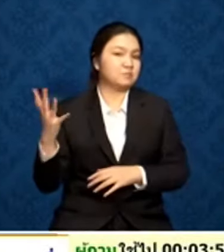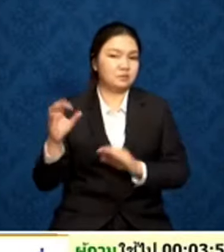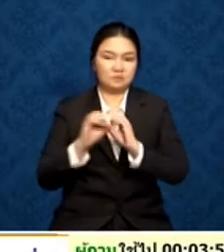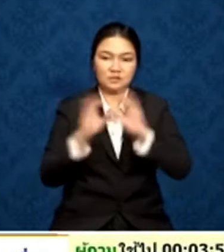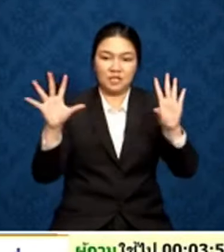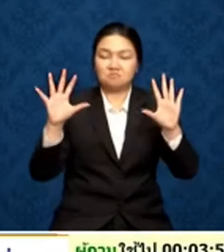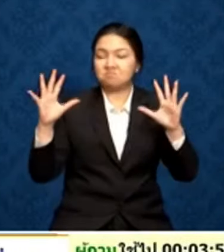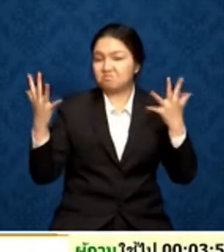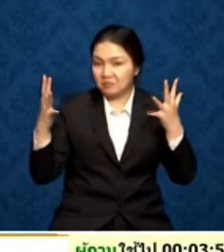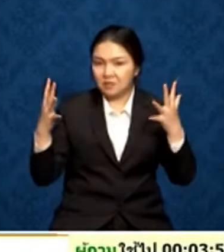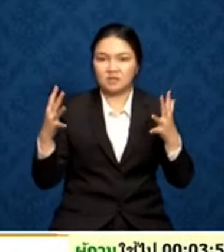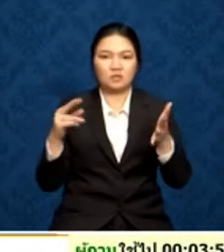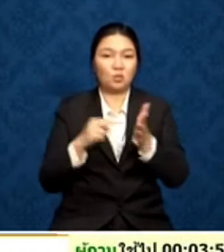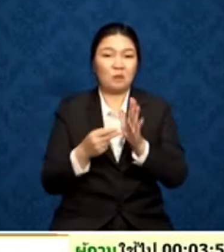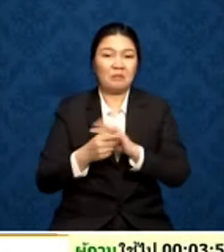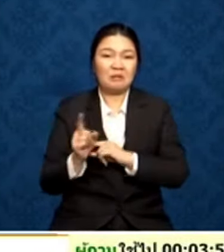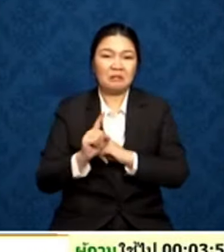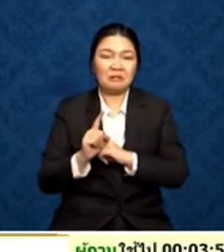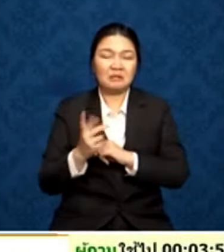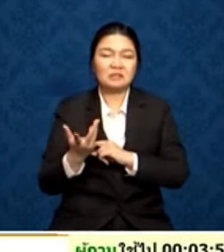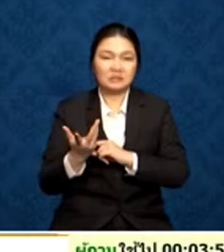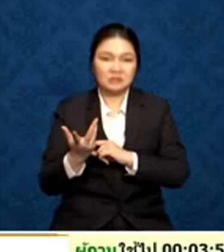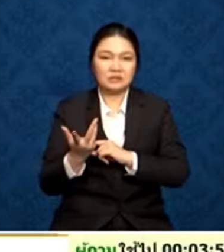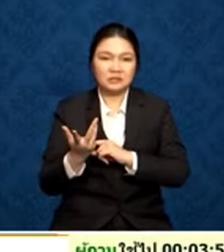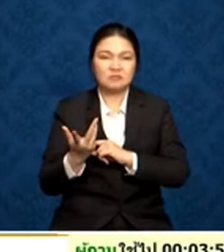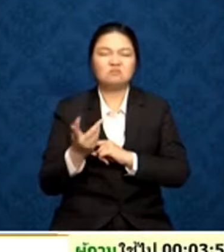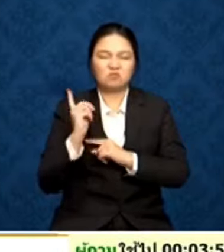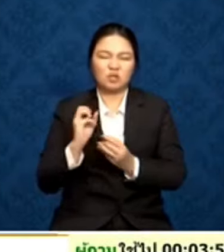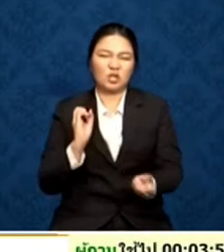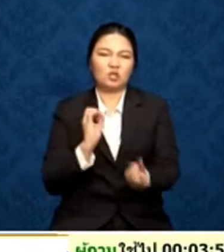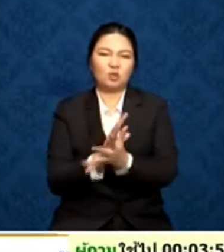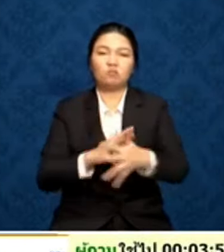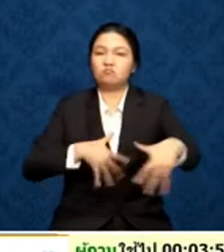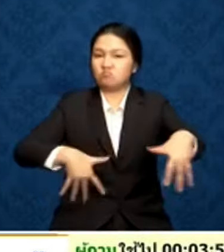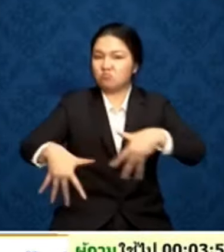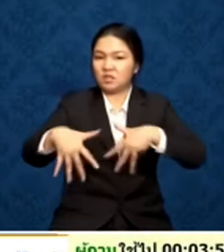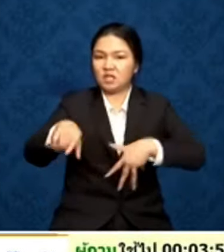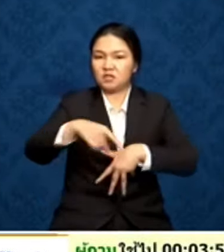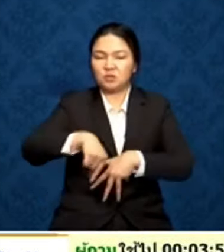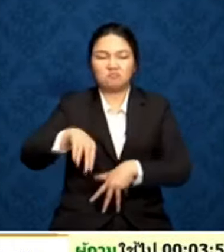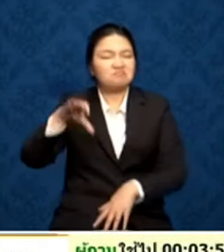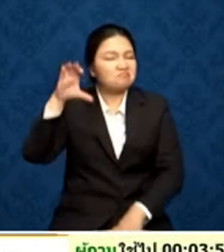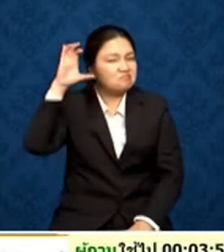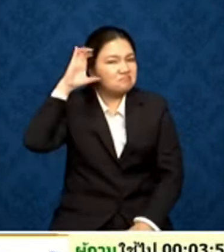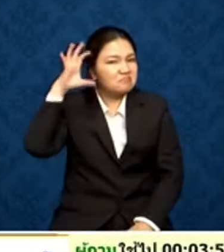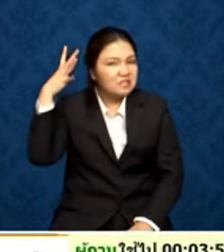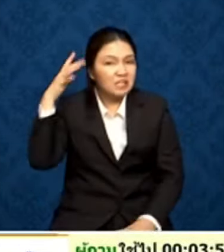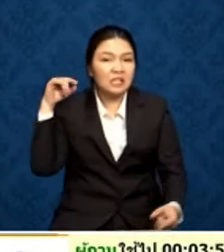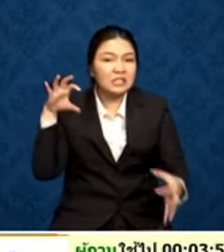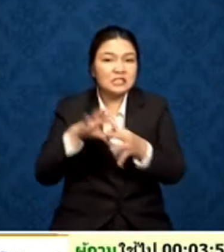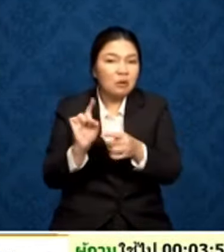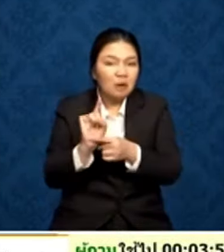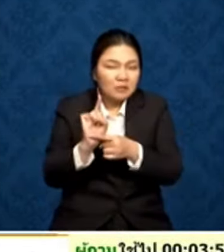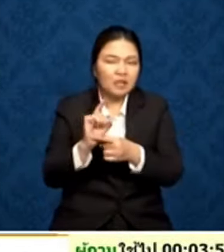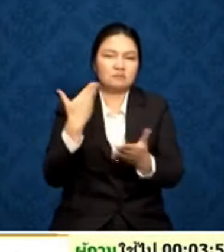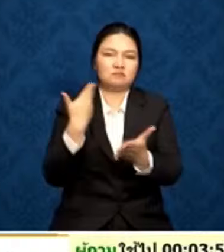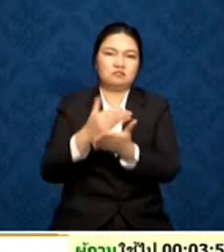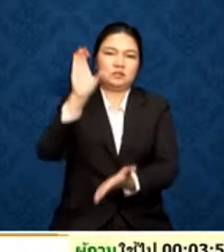ามารถสร้างความเชื่อมั่นในส่วนของการดำเนินการในการใช้จ่ายงบประมาณของประเทศ